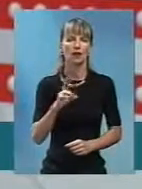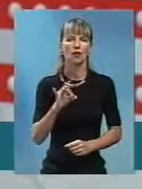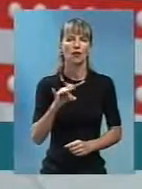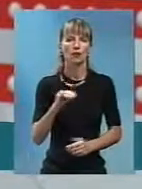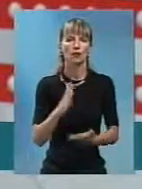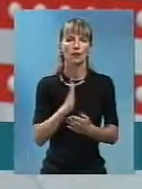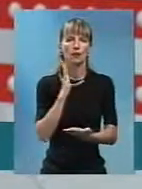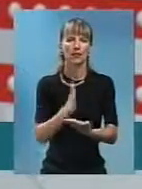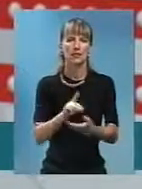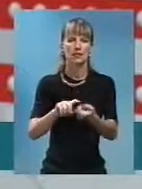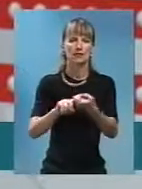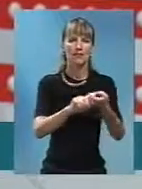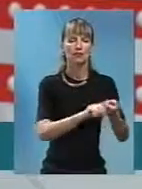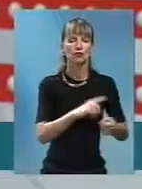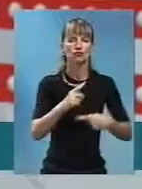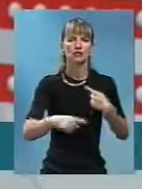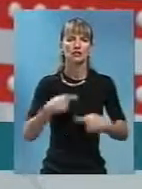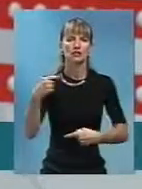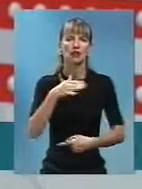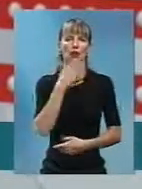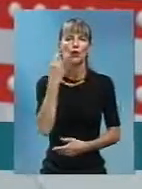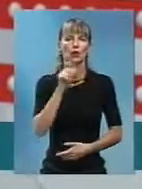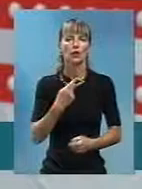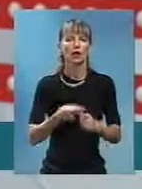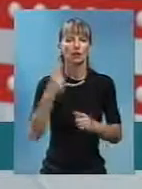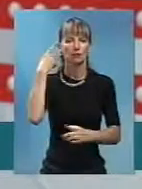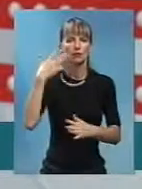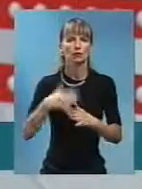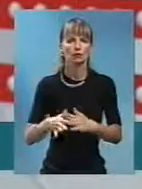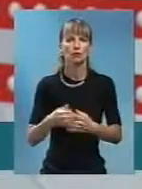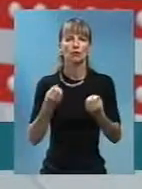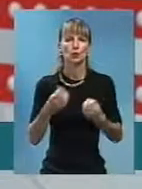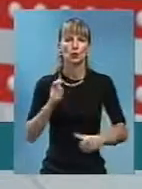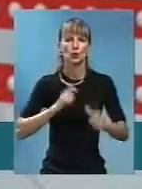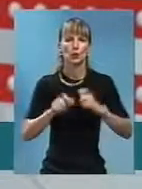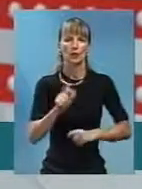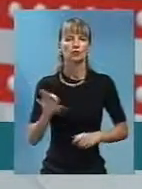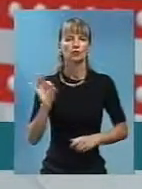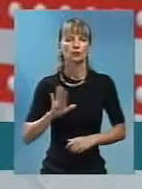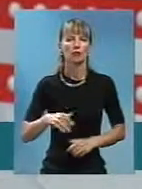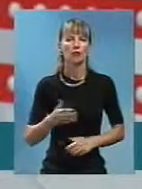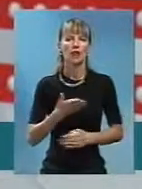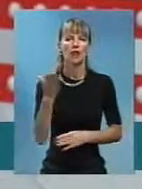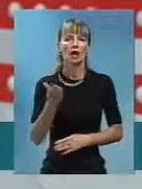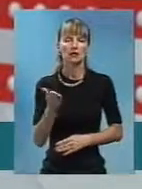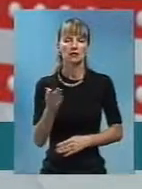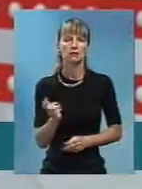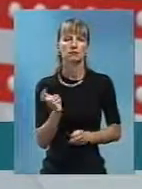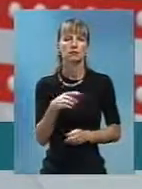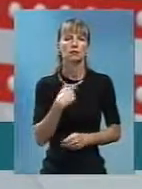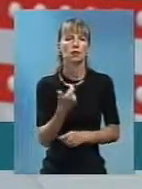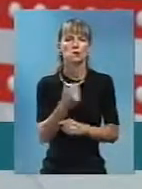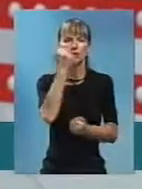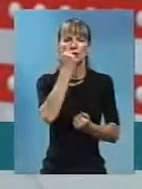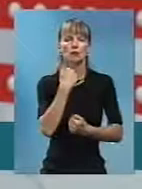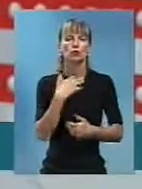через тисячоліття. І от коли люди це усвідомлюють, просто студенти часто після лекцій підходять, кажуть, ми вам так